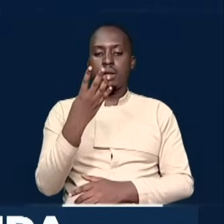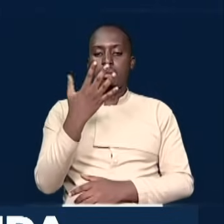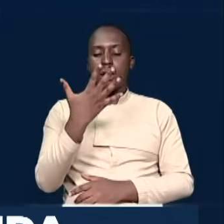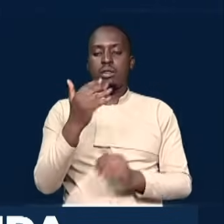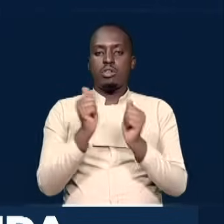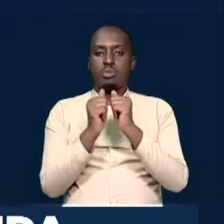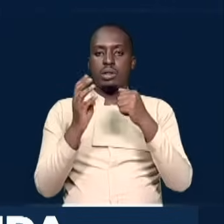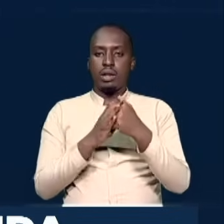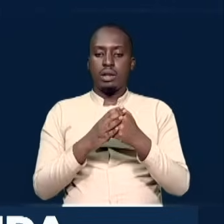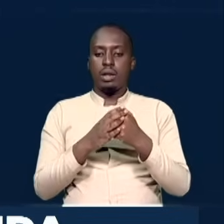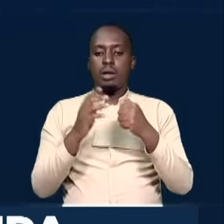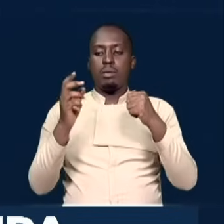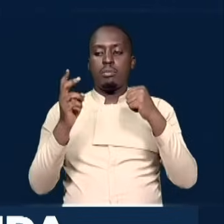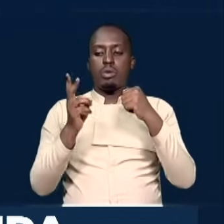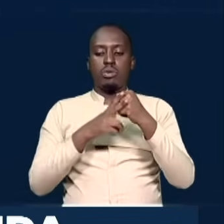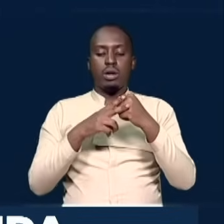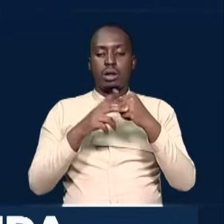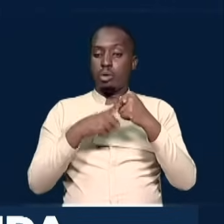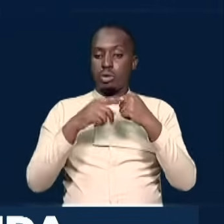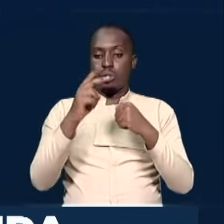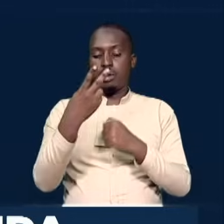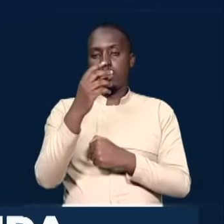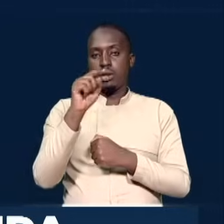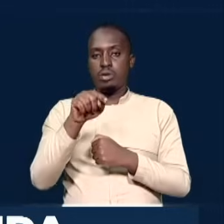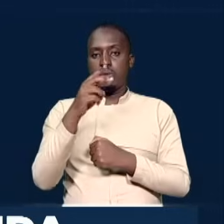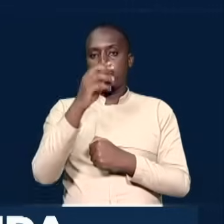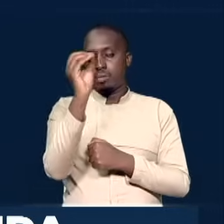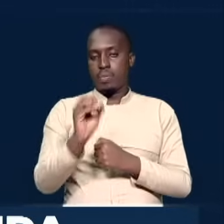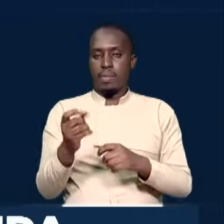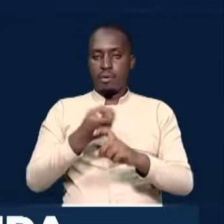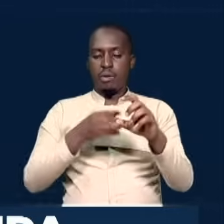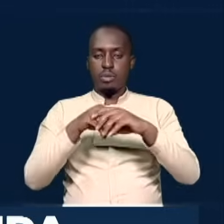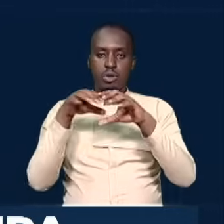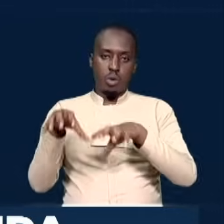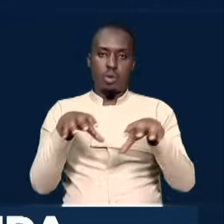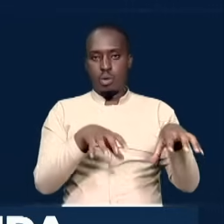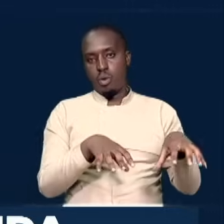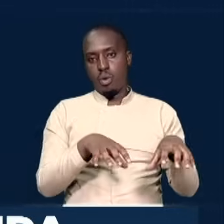134,519 62% n'ibice 2% byazo baturuka muri Repubulika iharanira Demokarasi ya Kongo